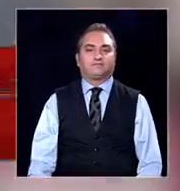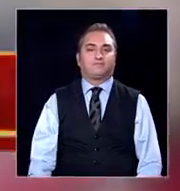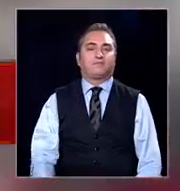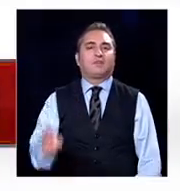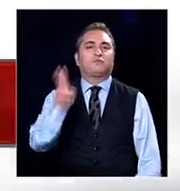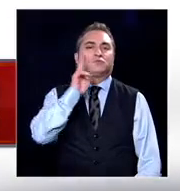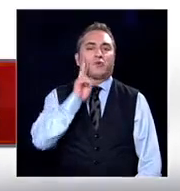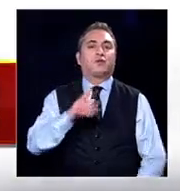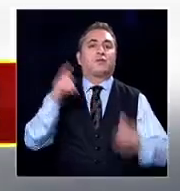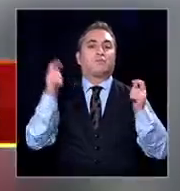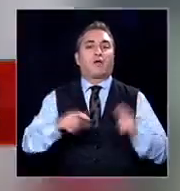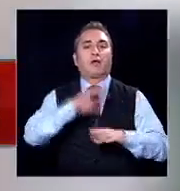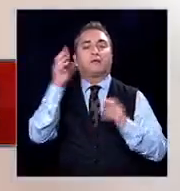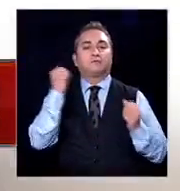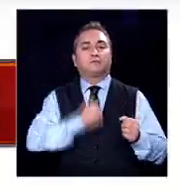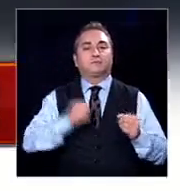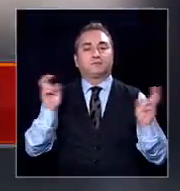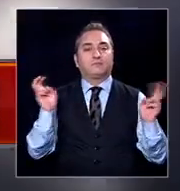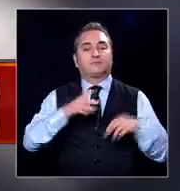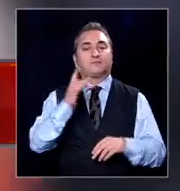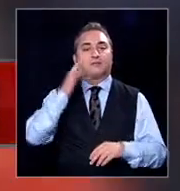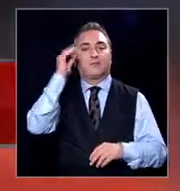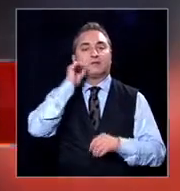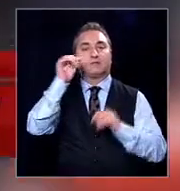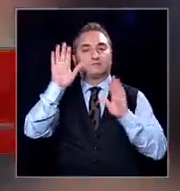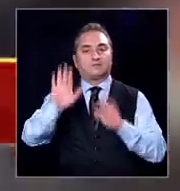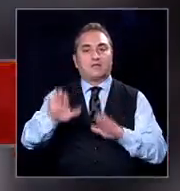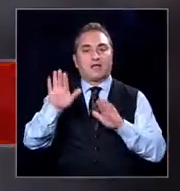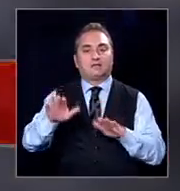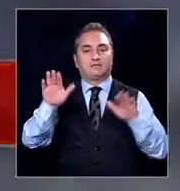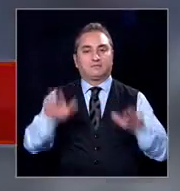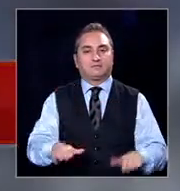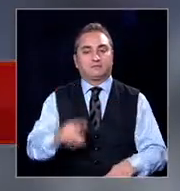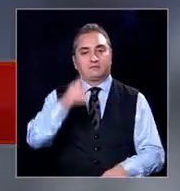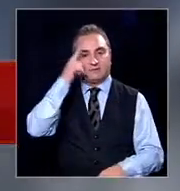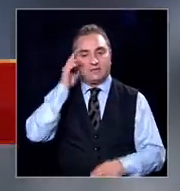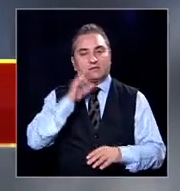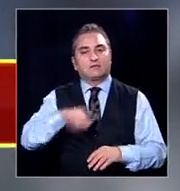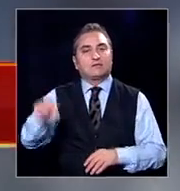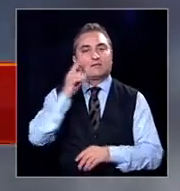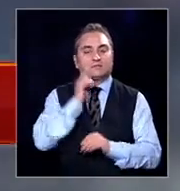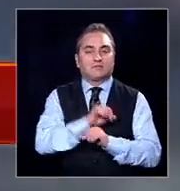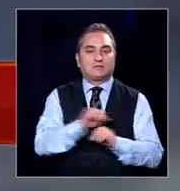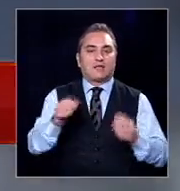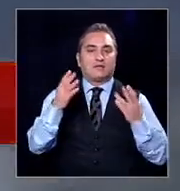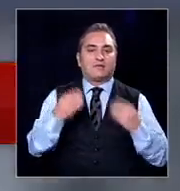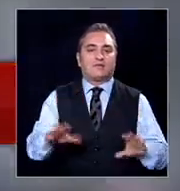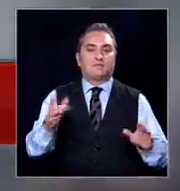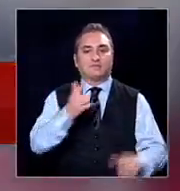Sonunda mahalleli müdahale etti, yabancı uyruklu adam sakinleştirildi. Neyse ki kimsenin canına zarar